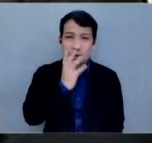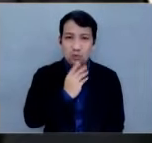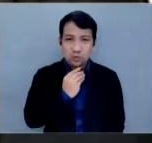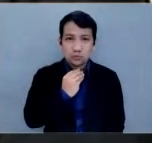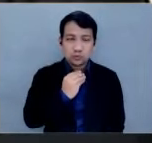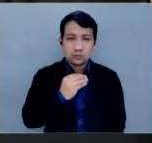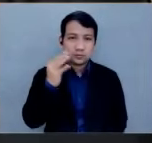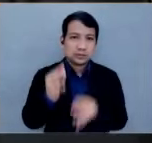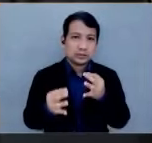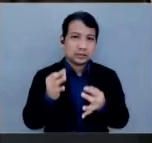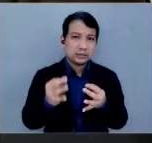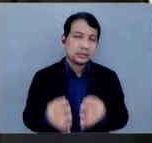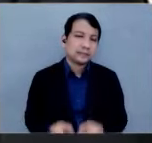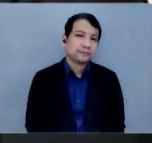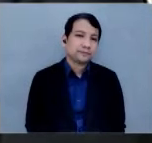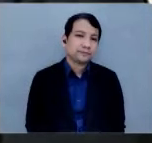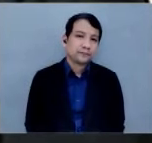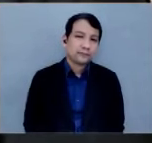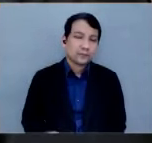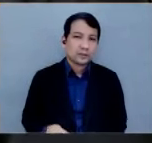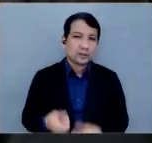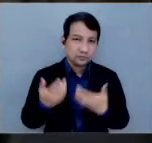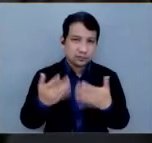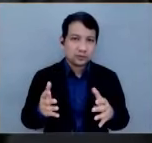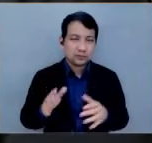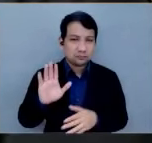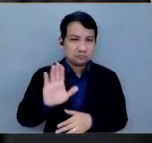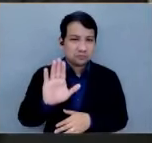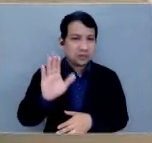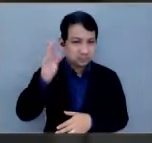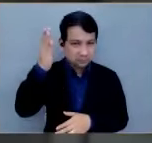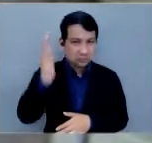lang. Nangyari naman na ito, Panginoon na lang bahala sa inyo.